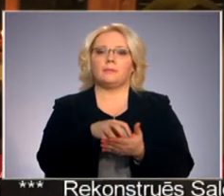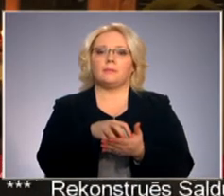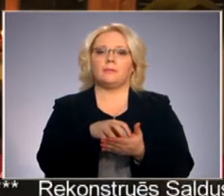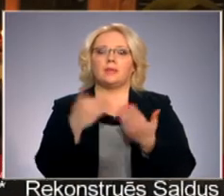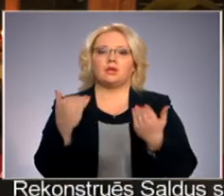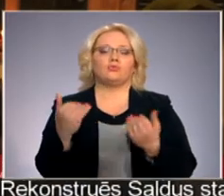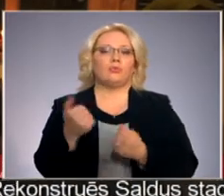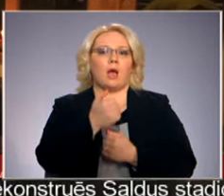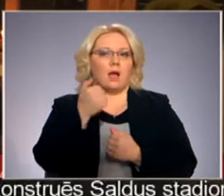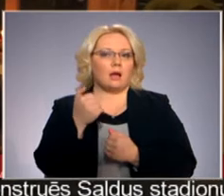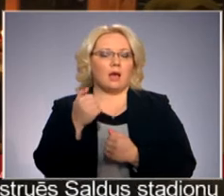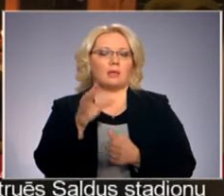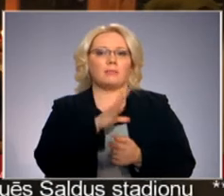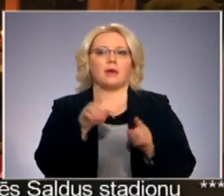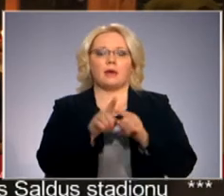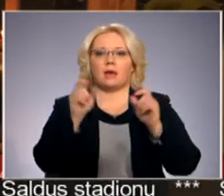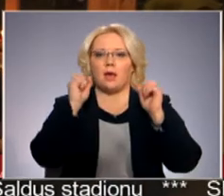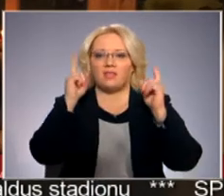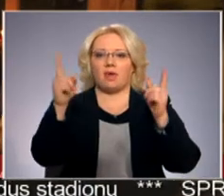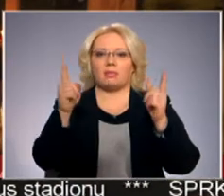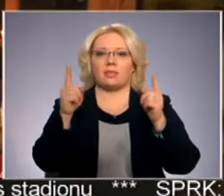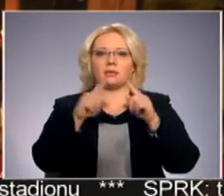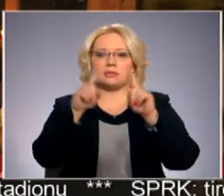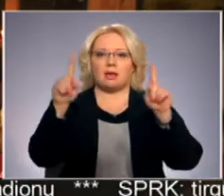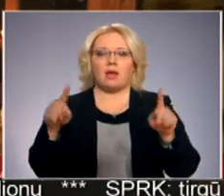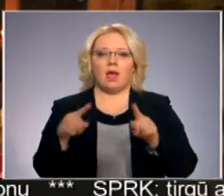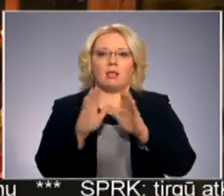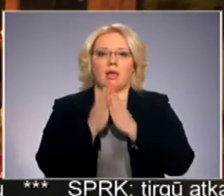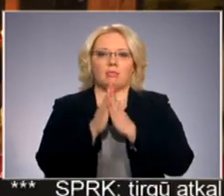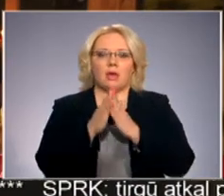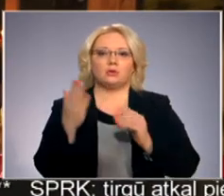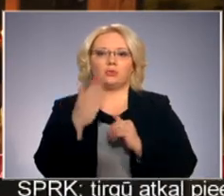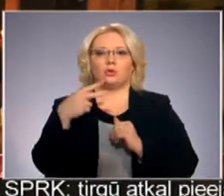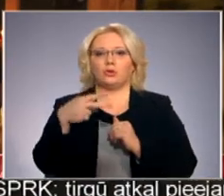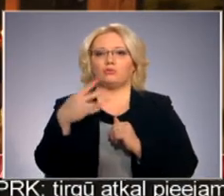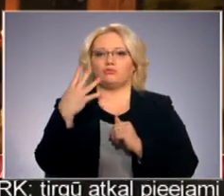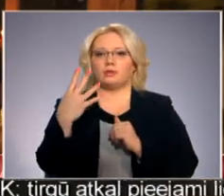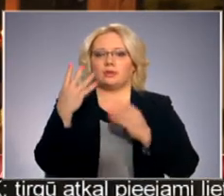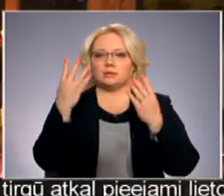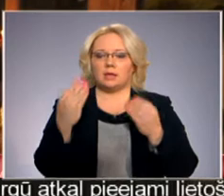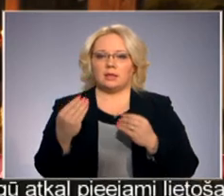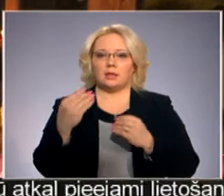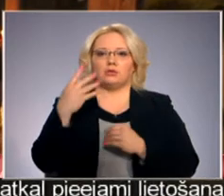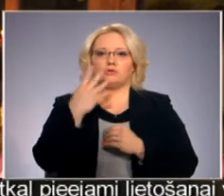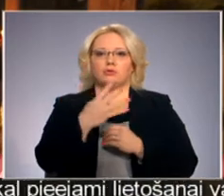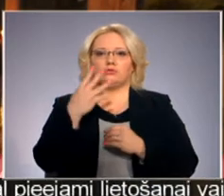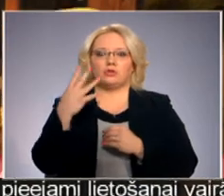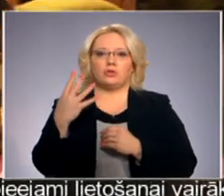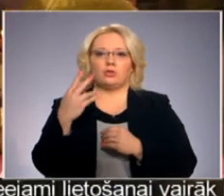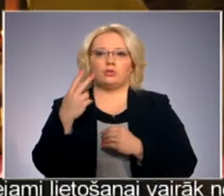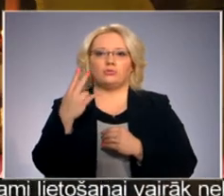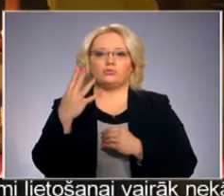Jā, šogad mums arī bija adventas kalendārs, kur no 24 dienas, 24